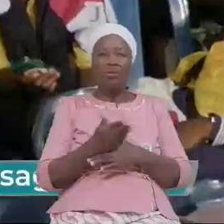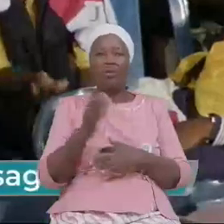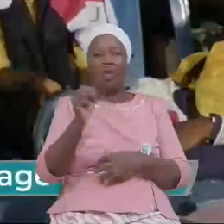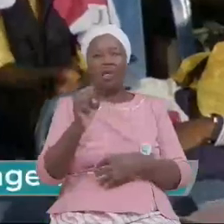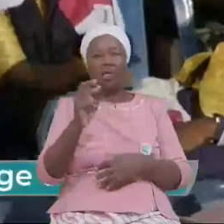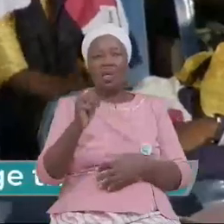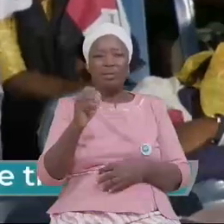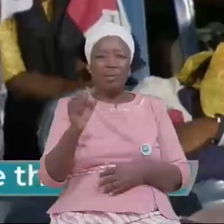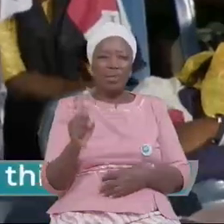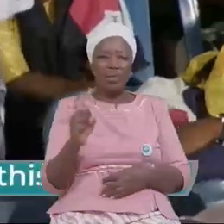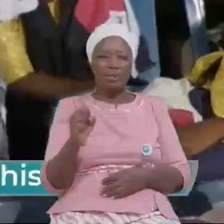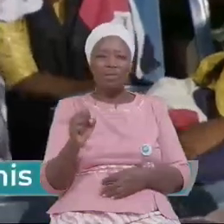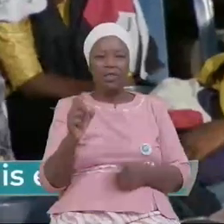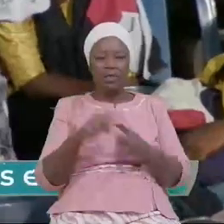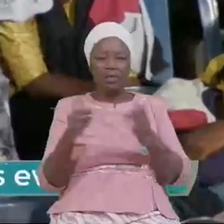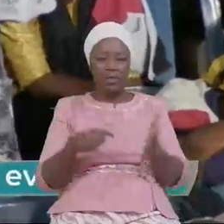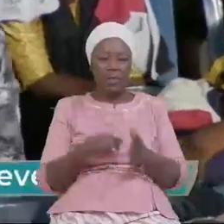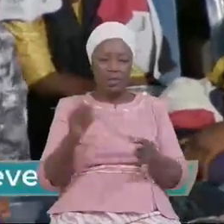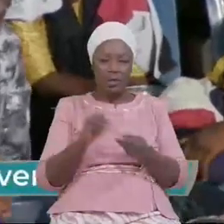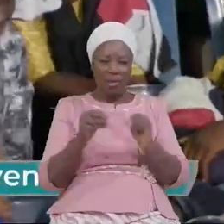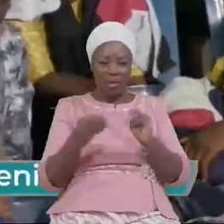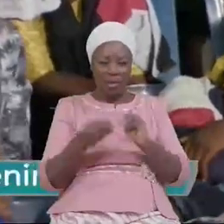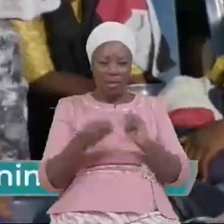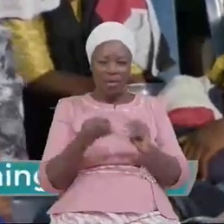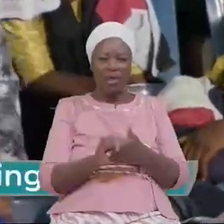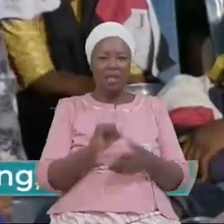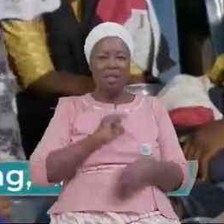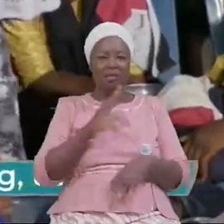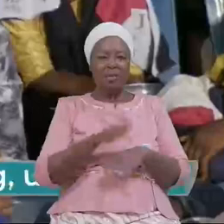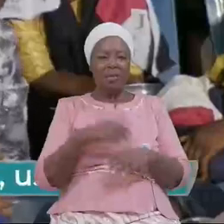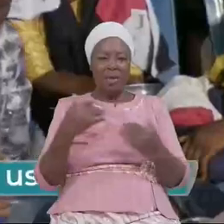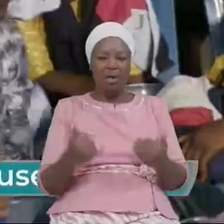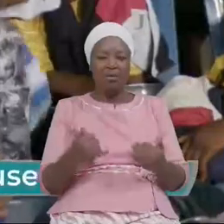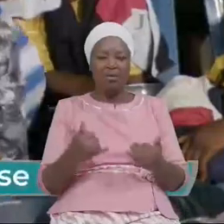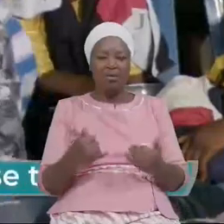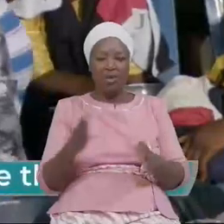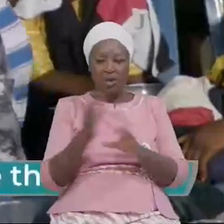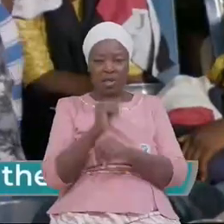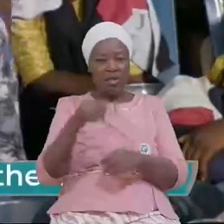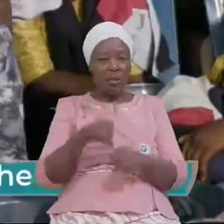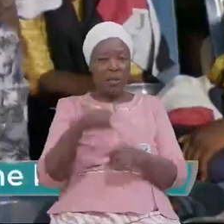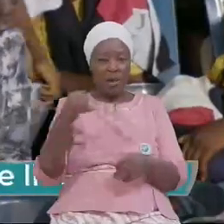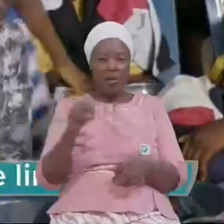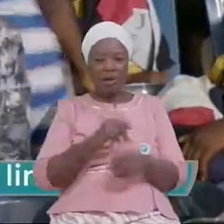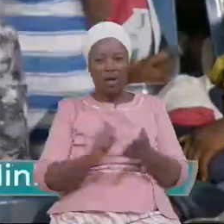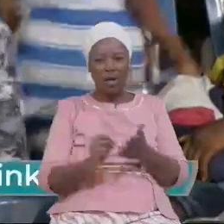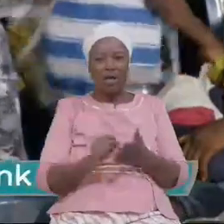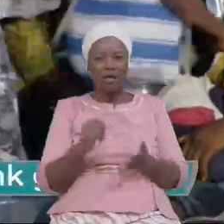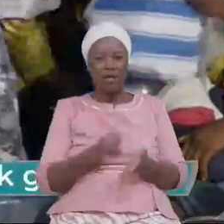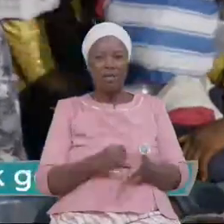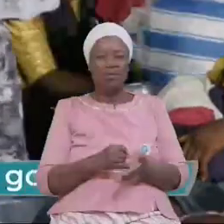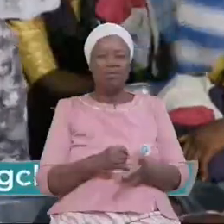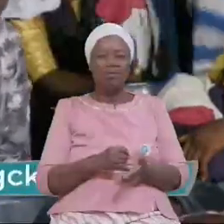ou WhatsApp à ce numéro. Prenez votre BIC, écrivez le